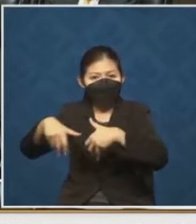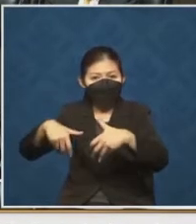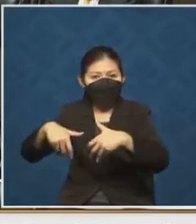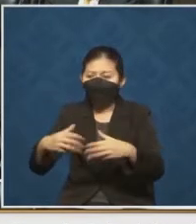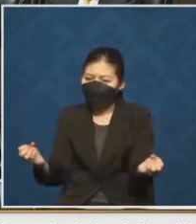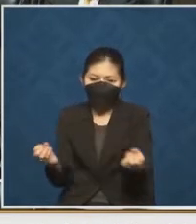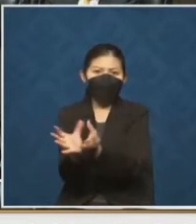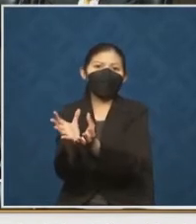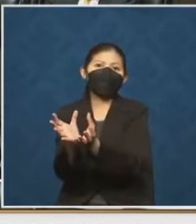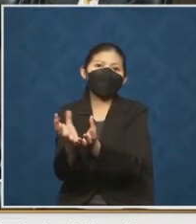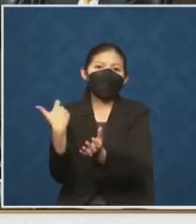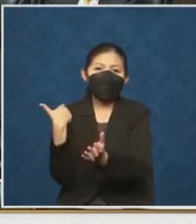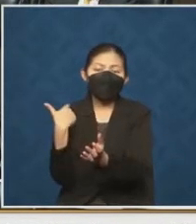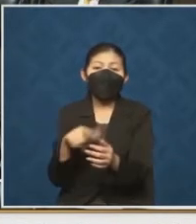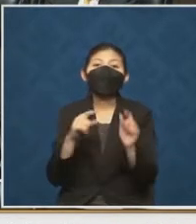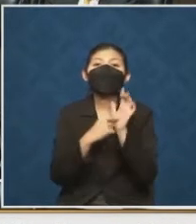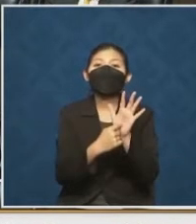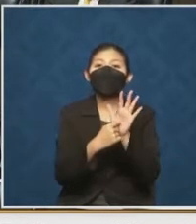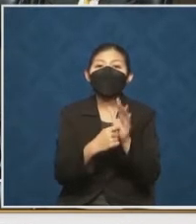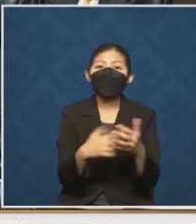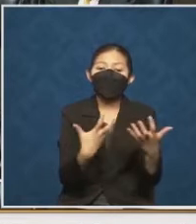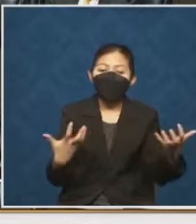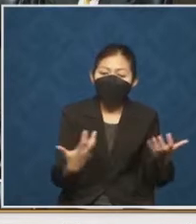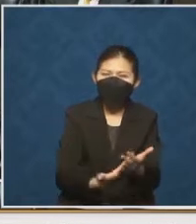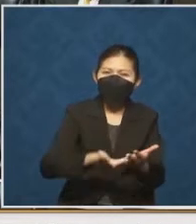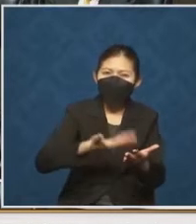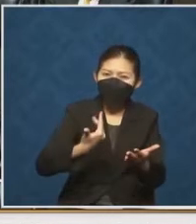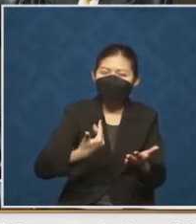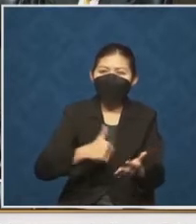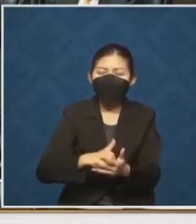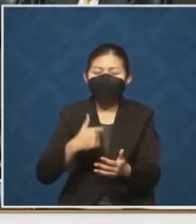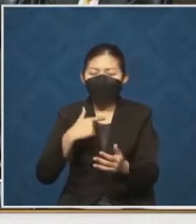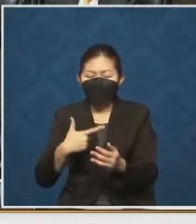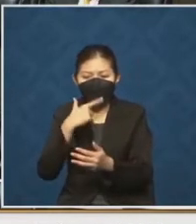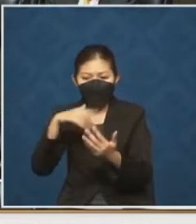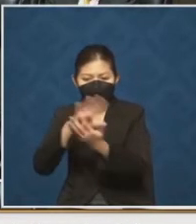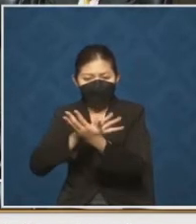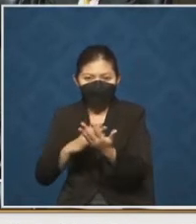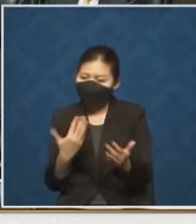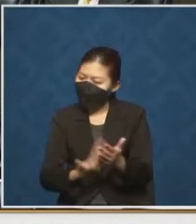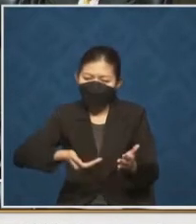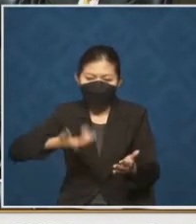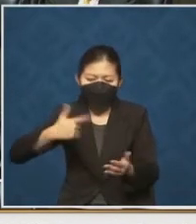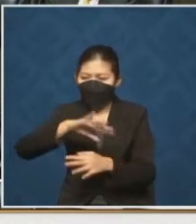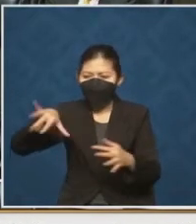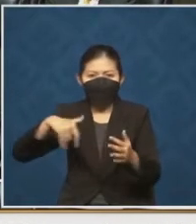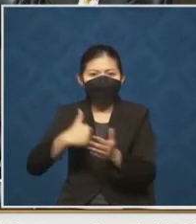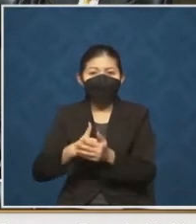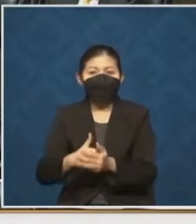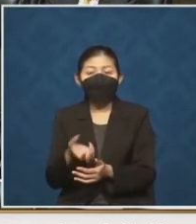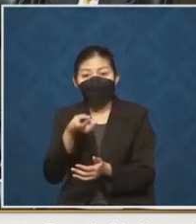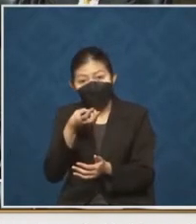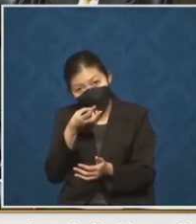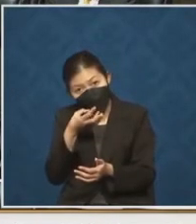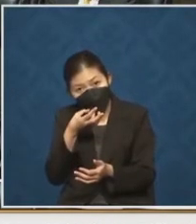ในการอภิปรายในจะครอบคลุมทั้งมิติครับปัญหาด้านเศรษฐกิจซึ่งเป็นเรื่องใหญ่พี่น้องประชาชน